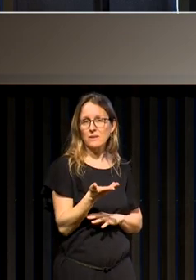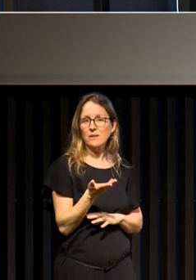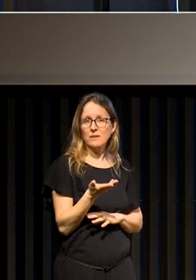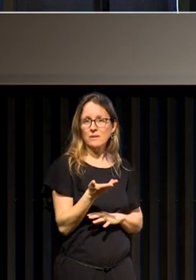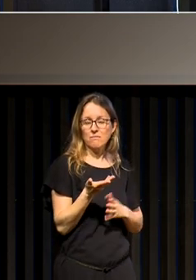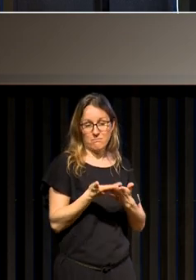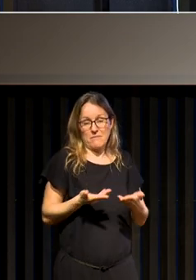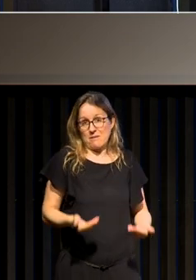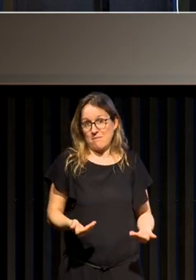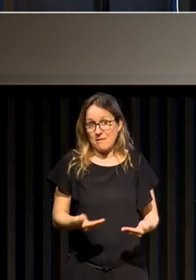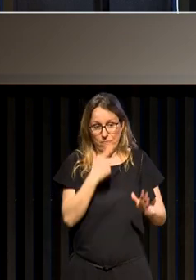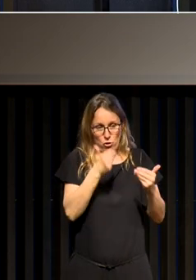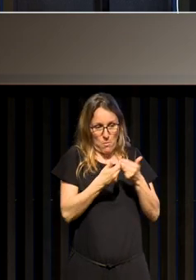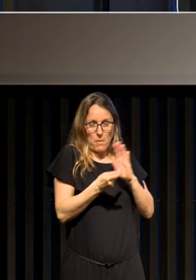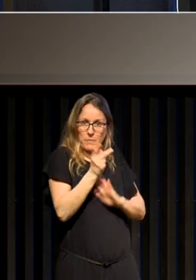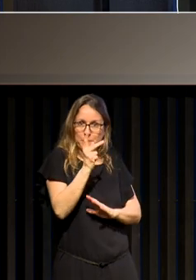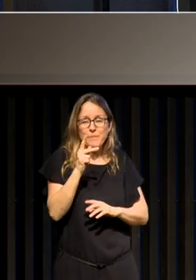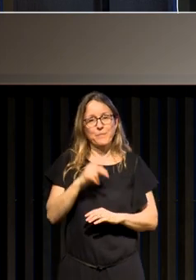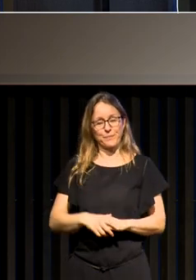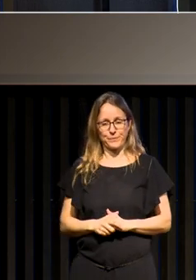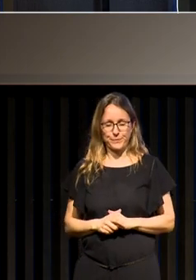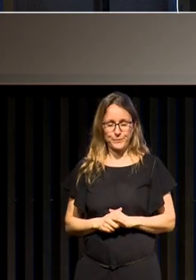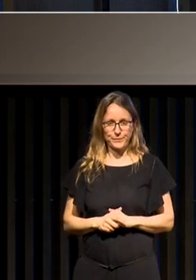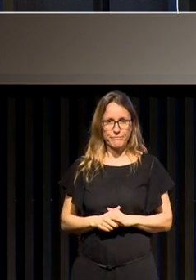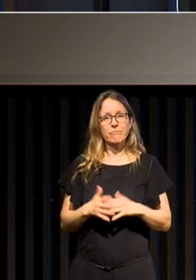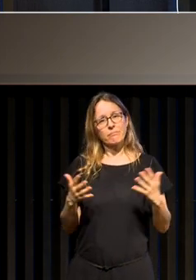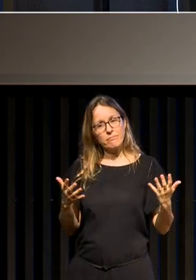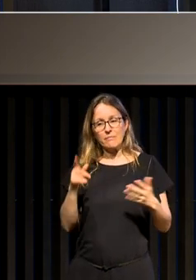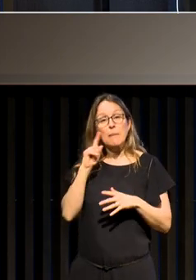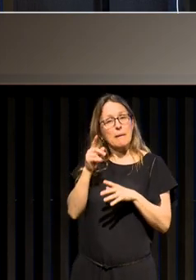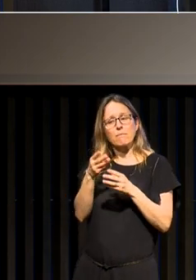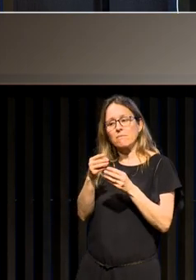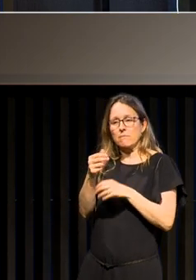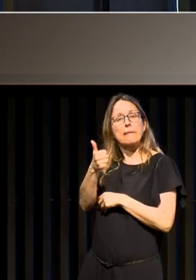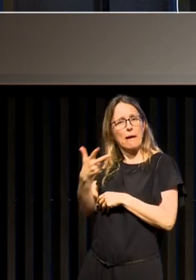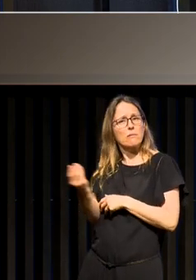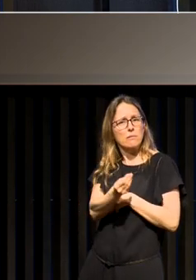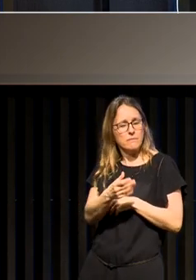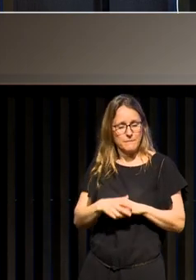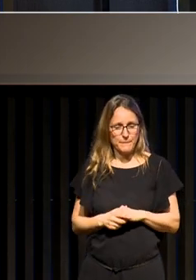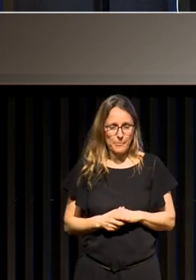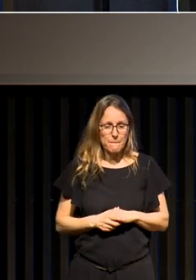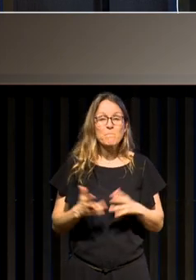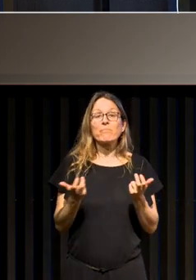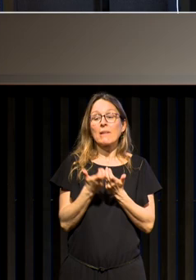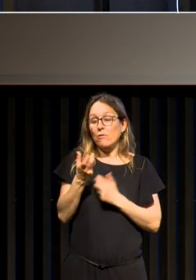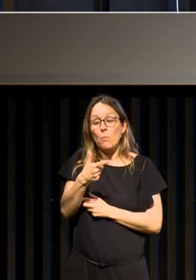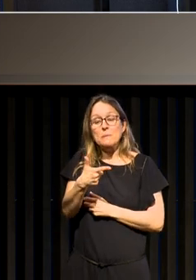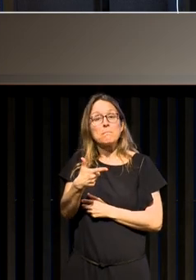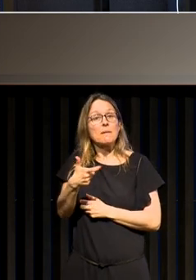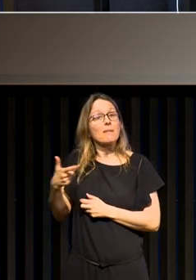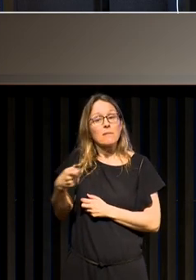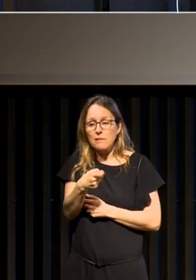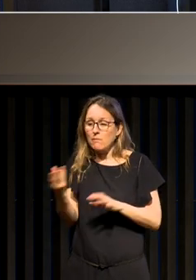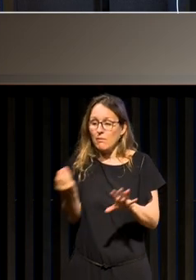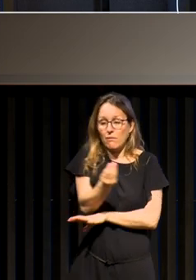fait exploser un petit peu les demandes d'AMP avec tiers donneur. Eh bien, dans le cadre du don de spermatozoïdes, c'est donc du